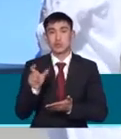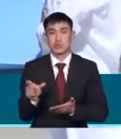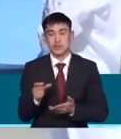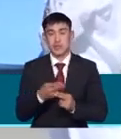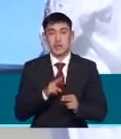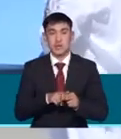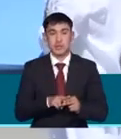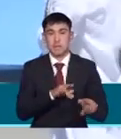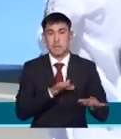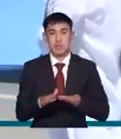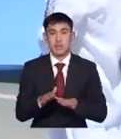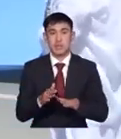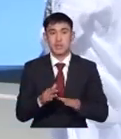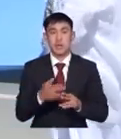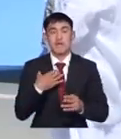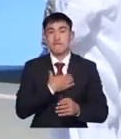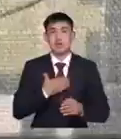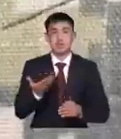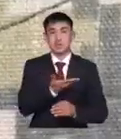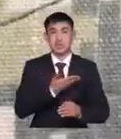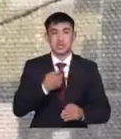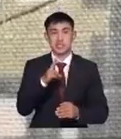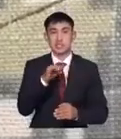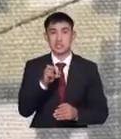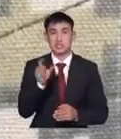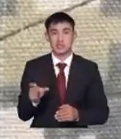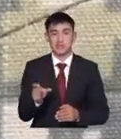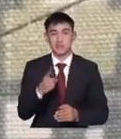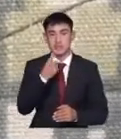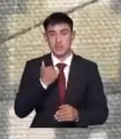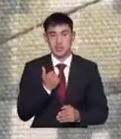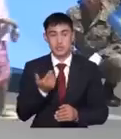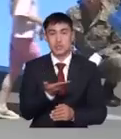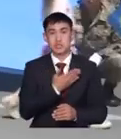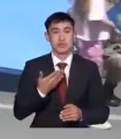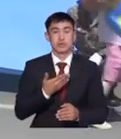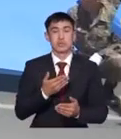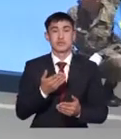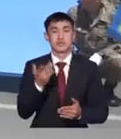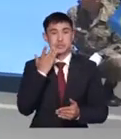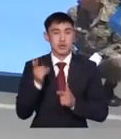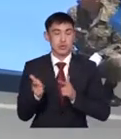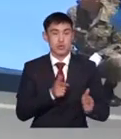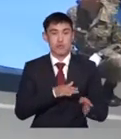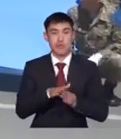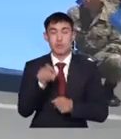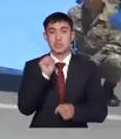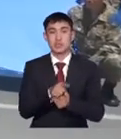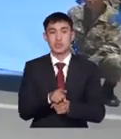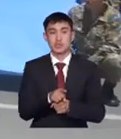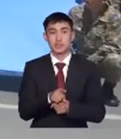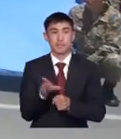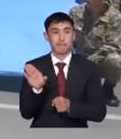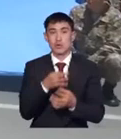Данное мероприятие является очень важным для наших десантников. Также наши воины-десантники всегда готовы выполнить задачу.